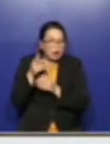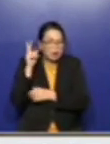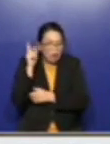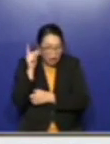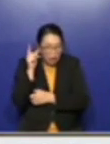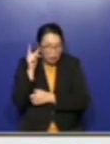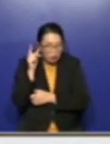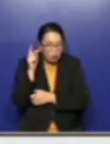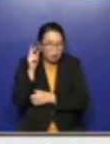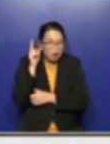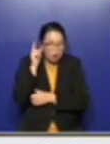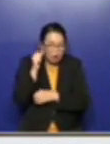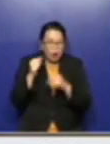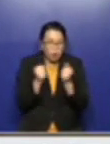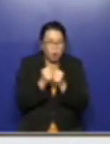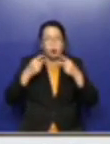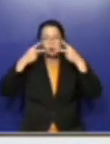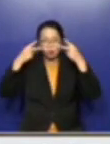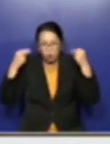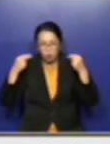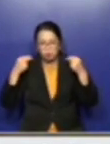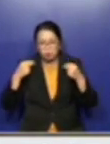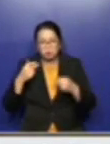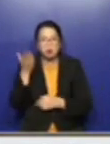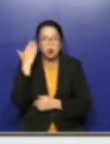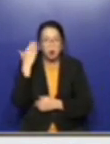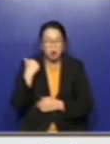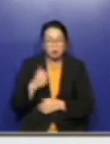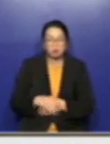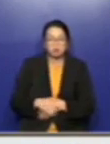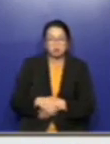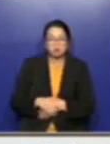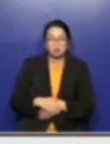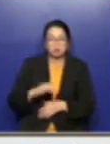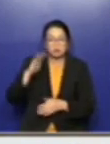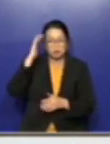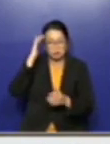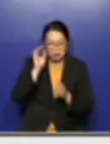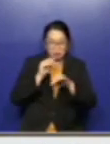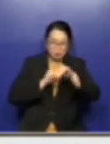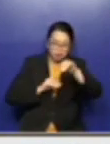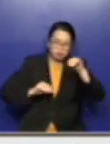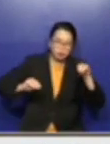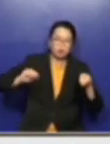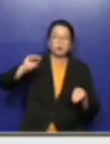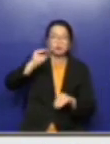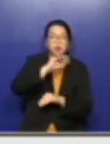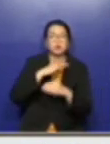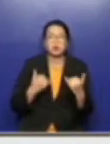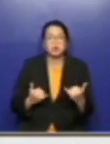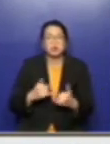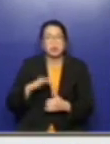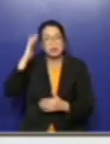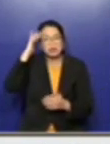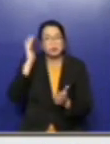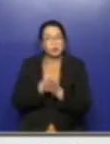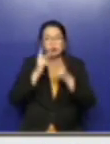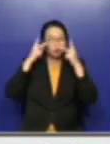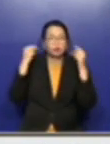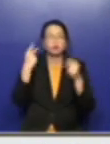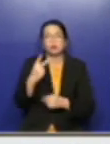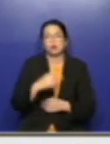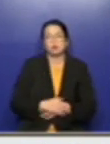นี่ยวนกันอยู่อย่างเงี้ยตำรวจกลัวนักข่าวนักข่าวกลัวโจรโจรกลัวตำรวจเดี๋ยวนี้ไม่มีครับมีตำรวจกับโจรอยู่2อย่